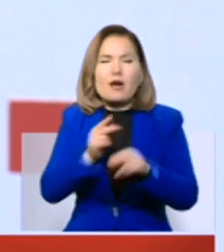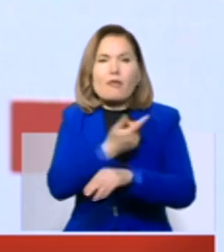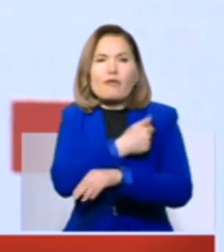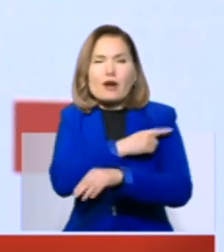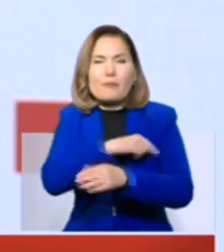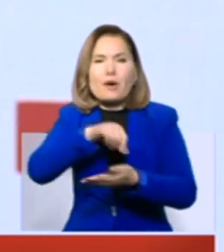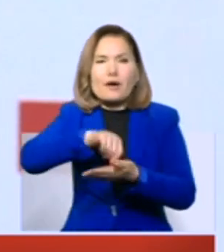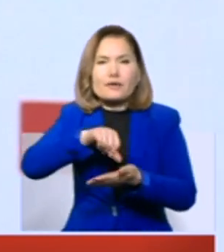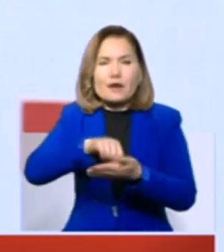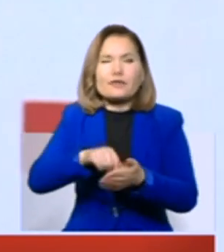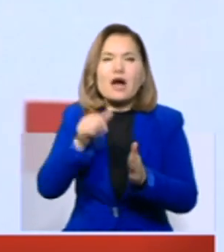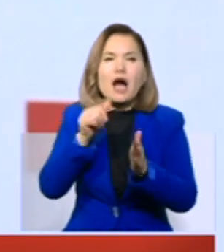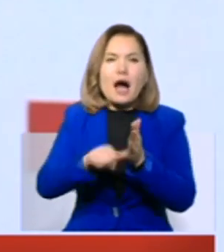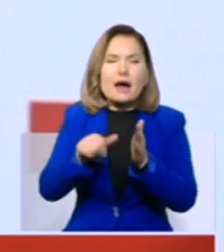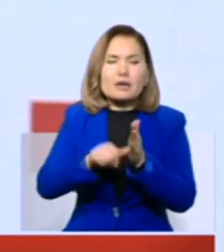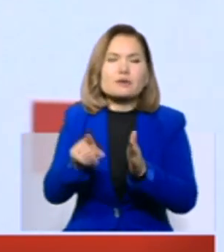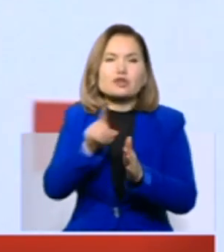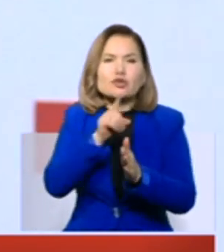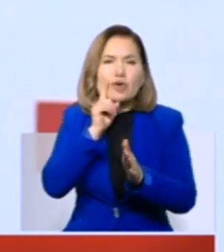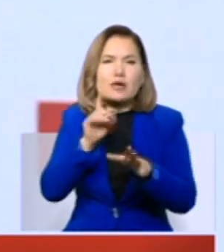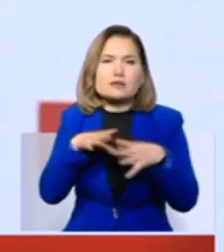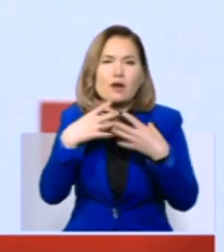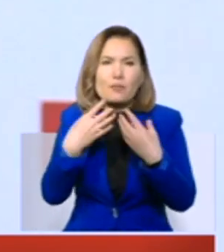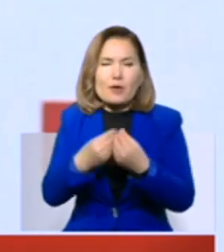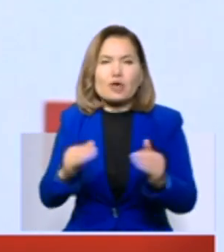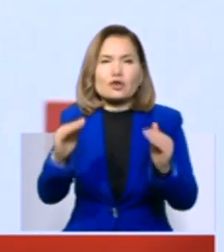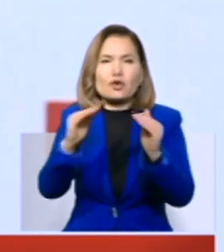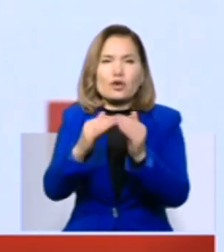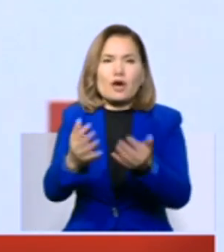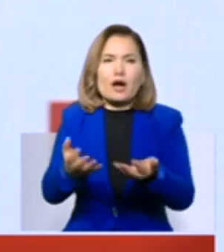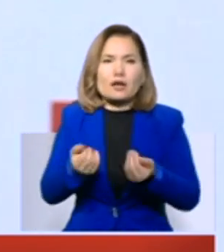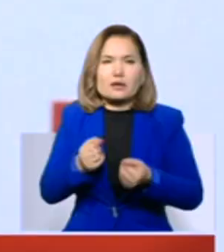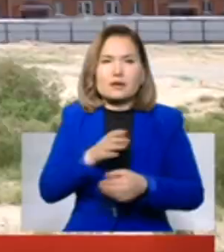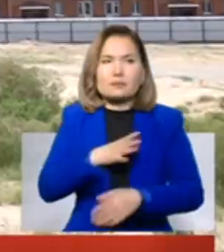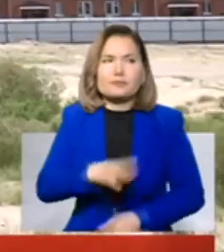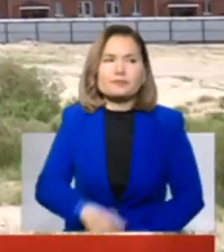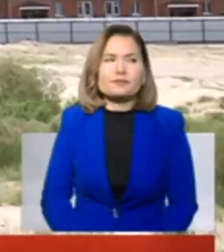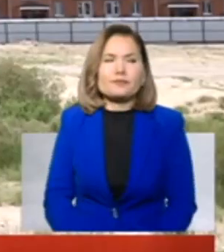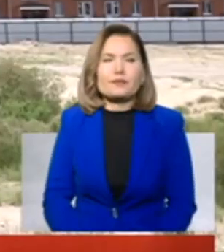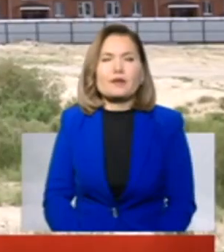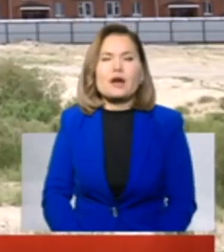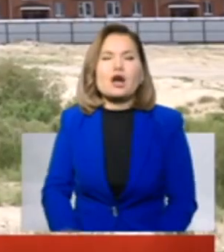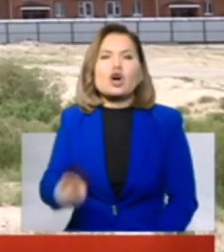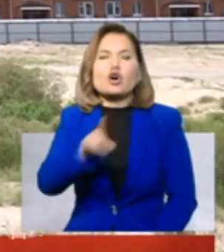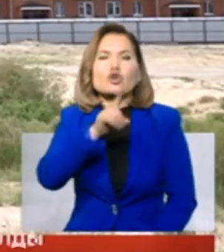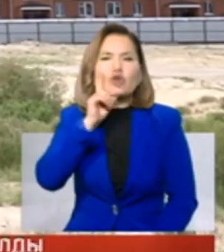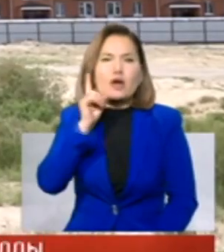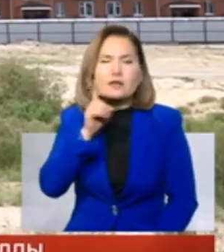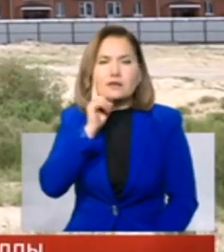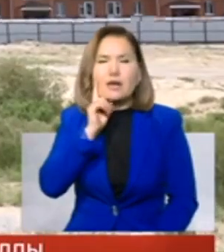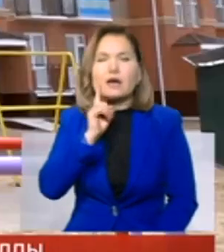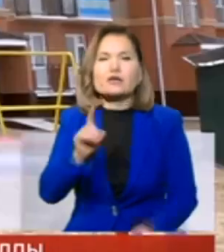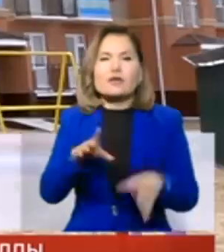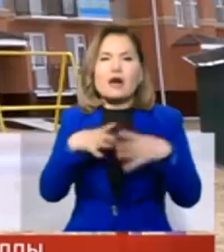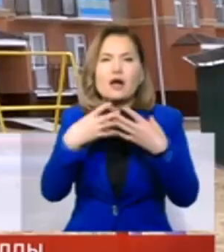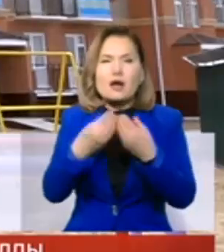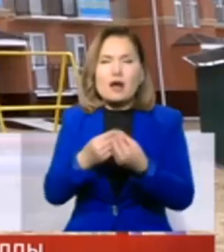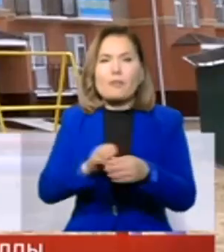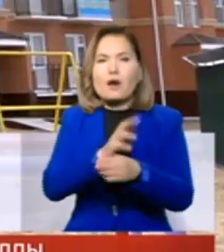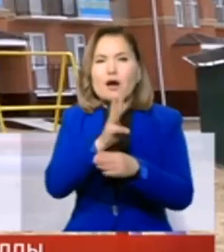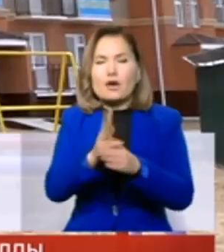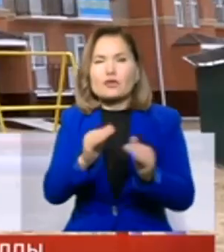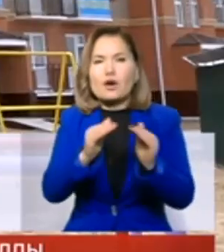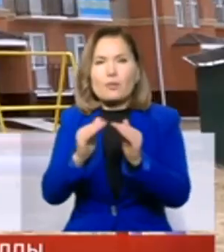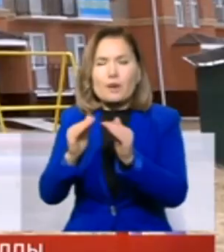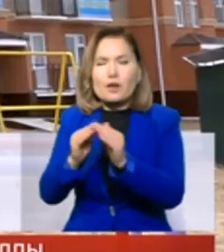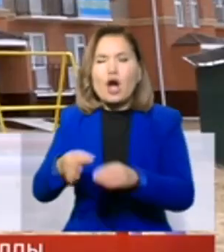қатысып, 60 жас жанұя қоныс тойын тойлады. Өңір жастарын тұрғын үймен қамтамасыз ету бағытында облыс